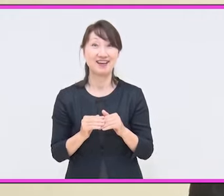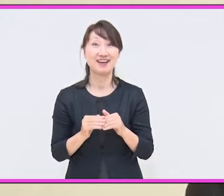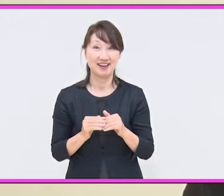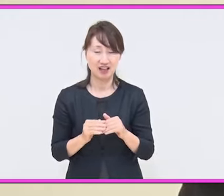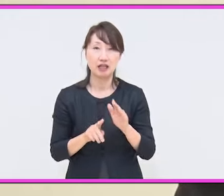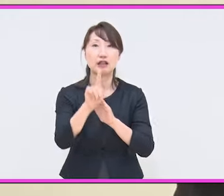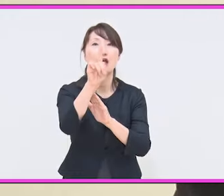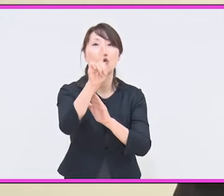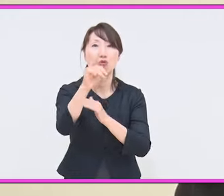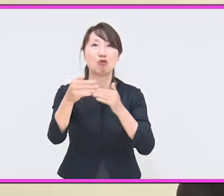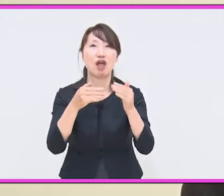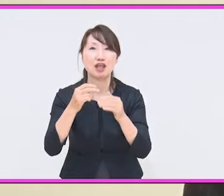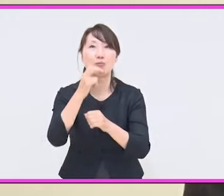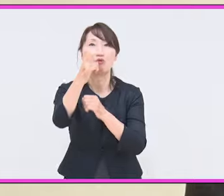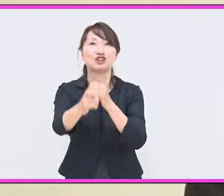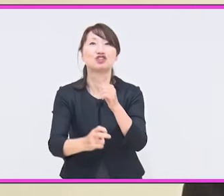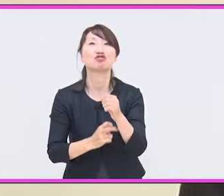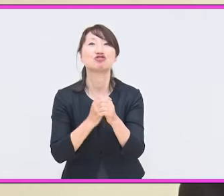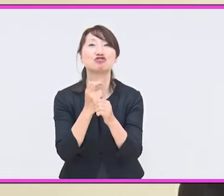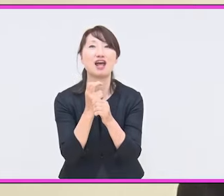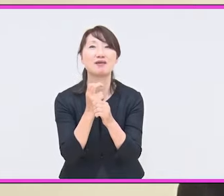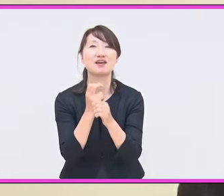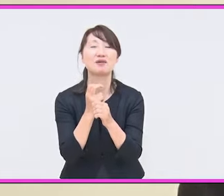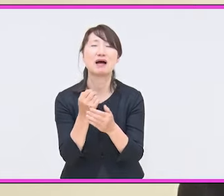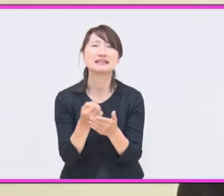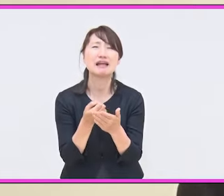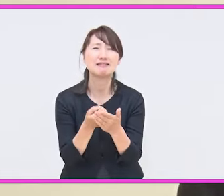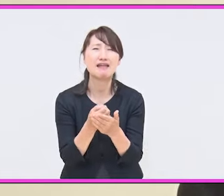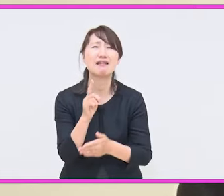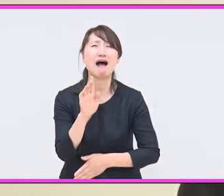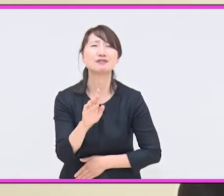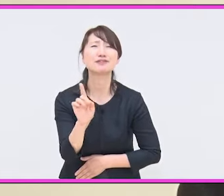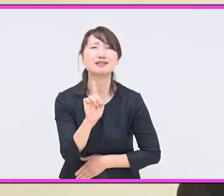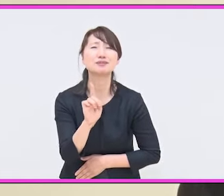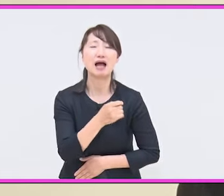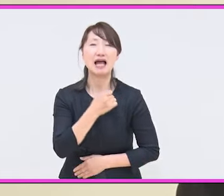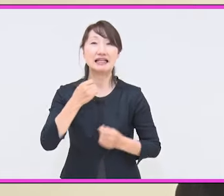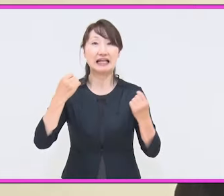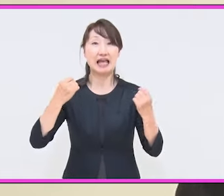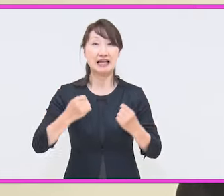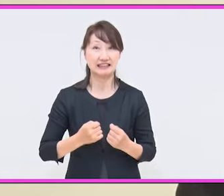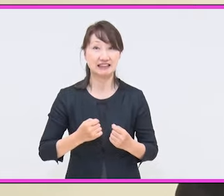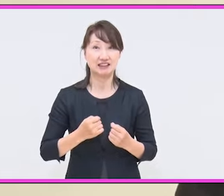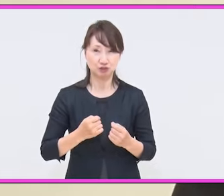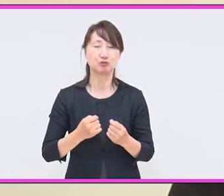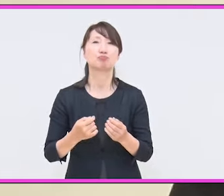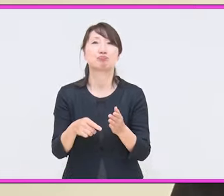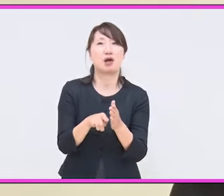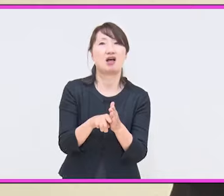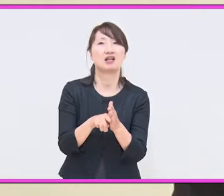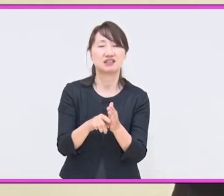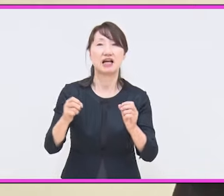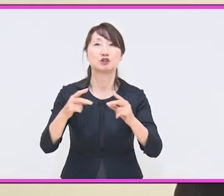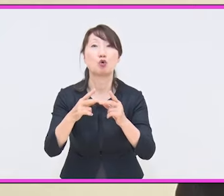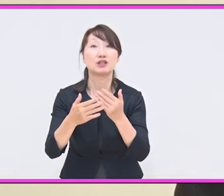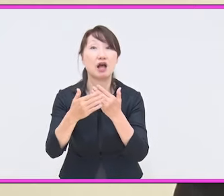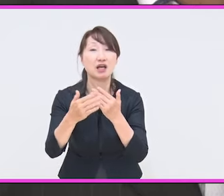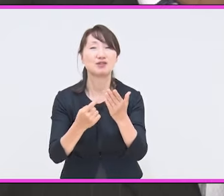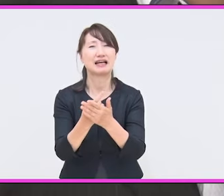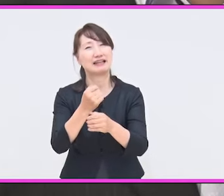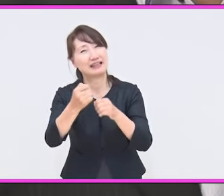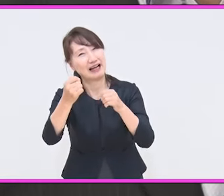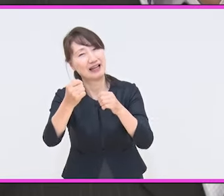も20年になります。残念ながら正式種目になったシドニー大会には出れなかったんですけど、